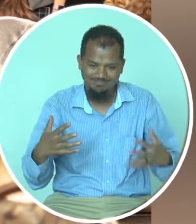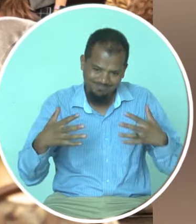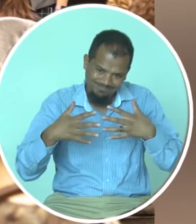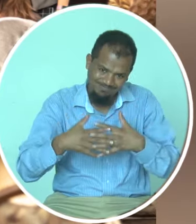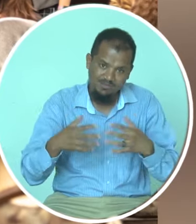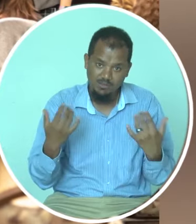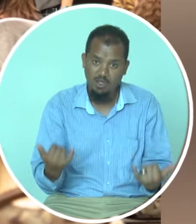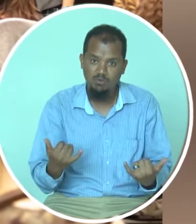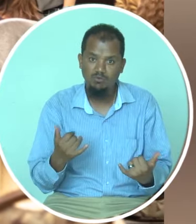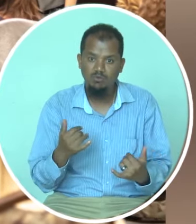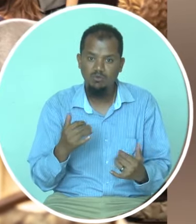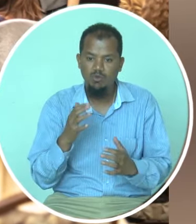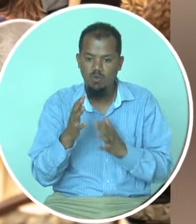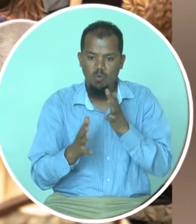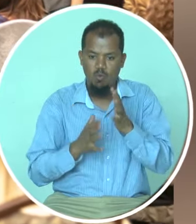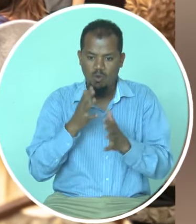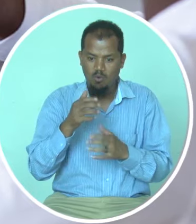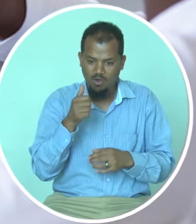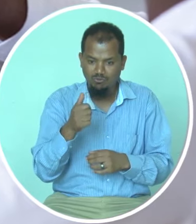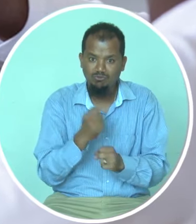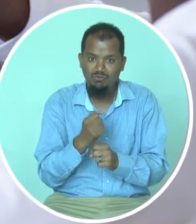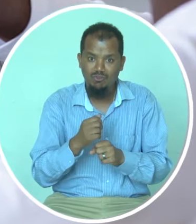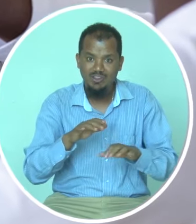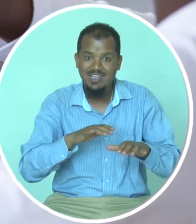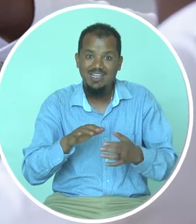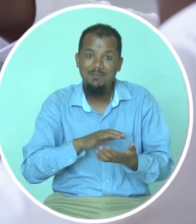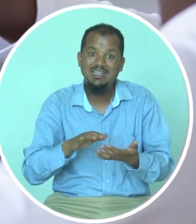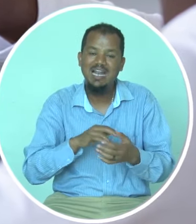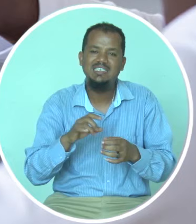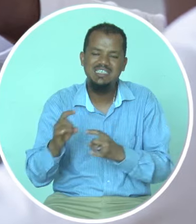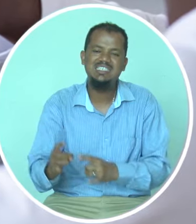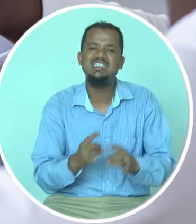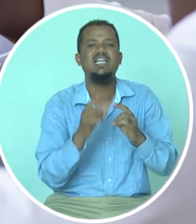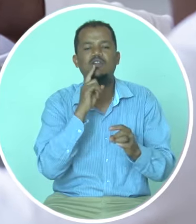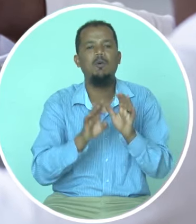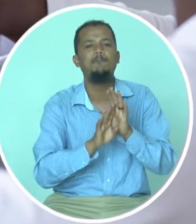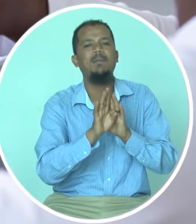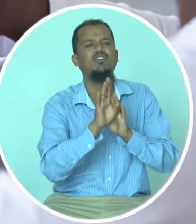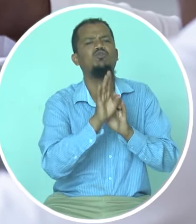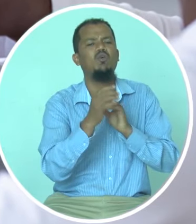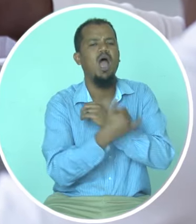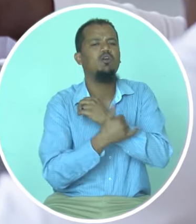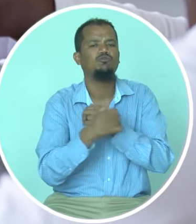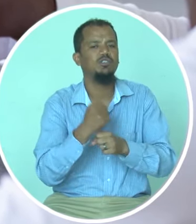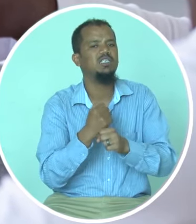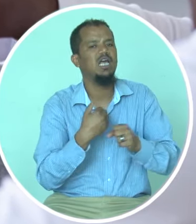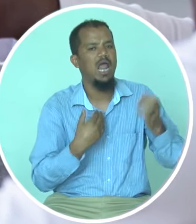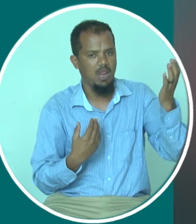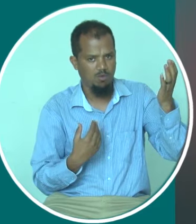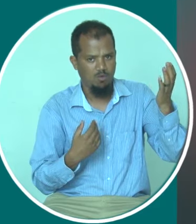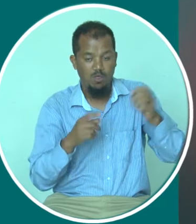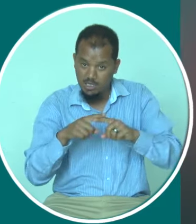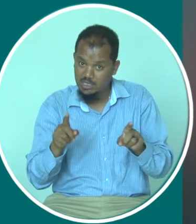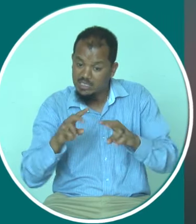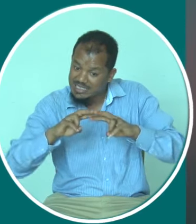በማጣመር አሁን ቋንቋውን ራሱን ችሎ የማጥናት ዘዴ ነው በዚህ ጊዜ ባደጉት ሀገሮች እየተሰራ ያለው ማለት ነው ነገር